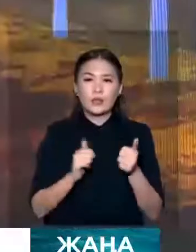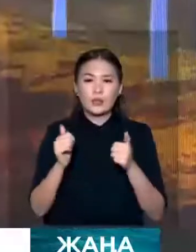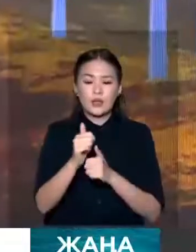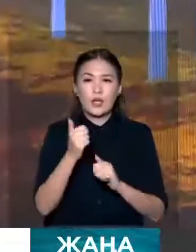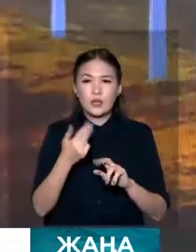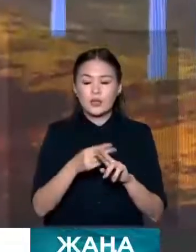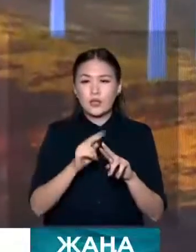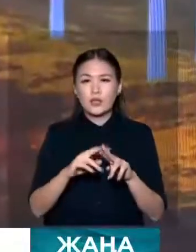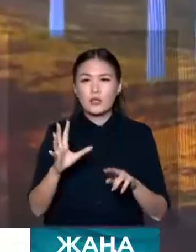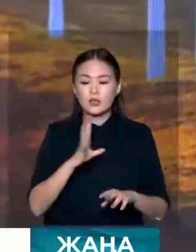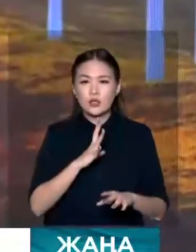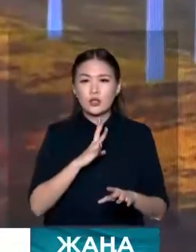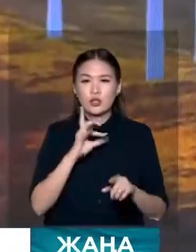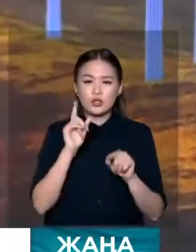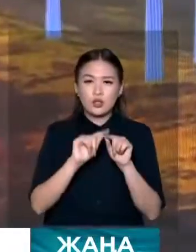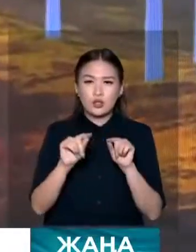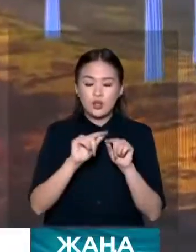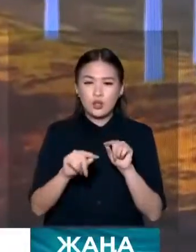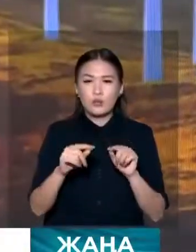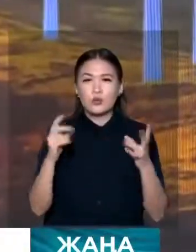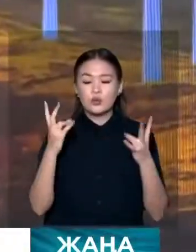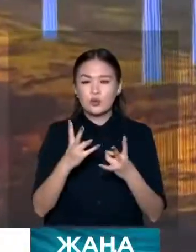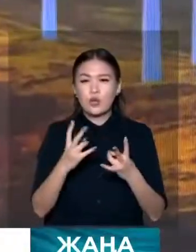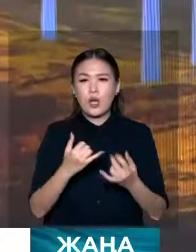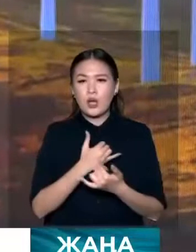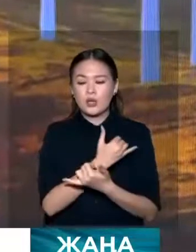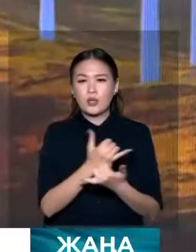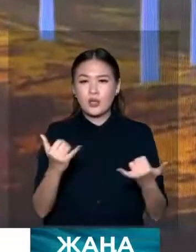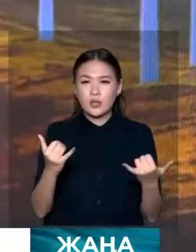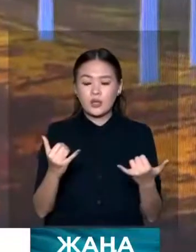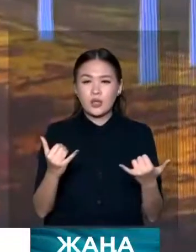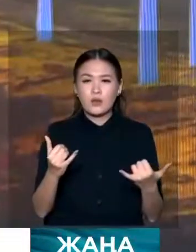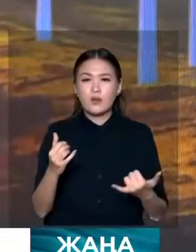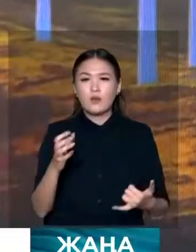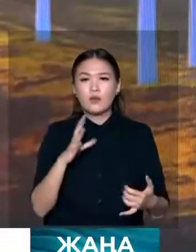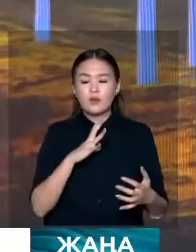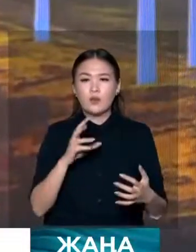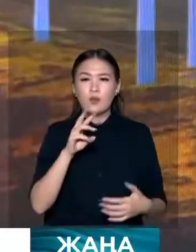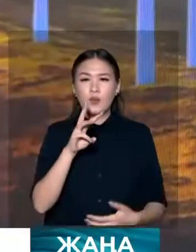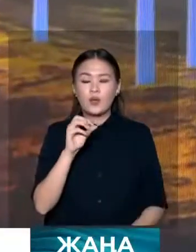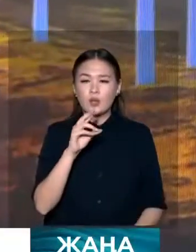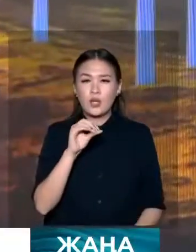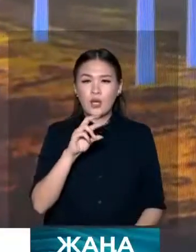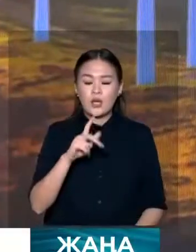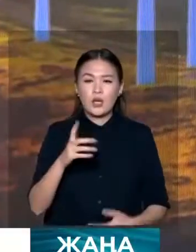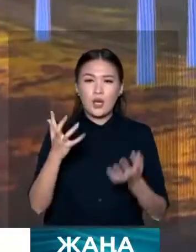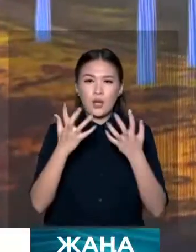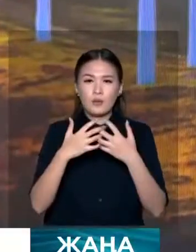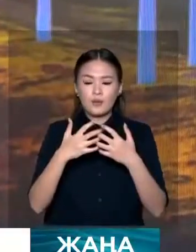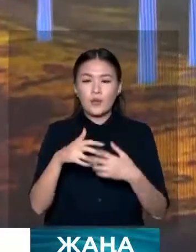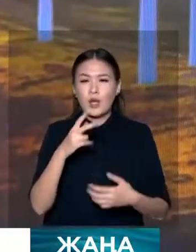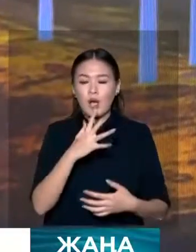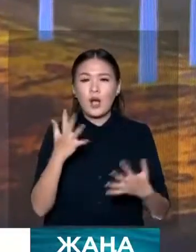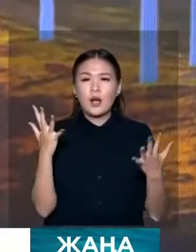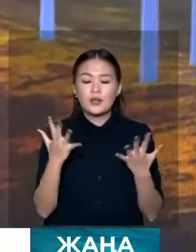түрде зерттеліп жасалу керек. Яғни арнайы финансылық модель қалыптастыру керек.